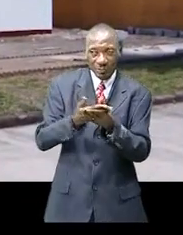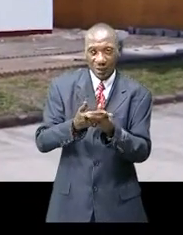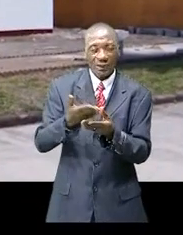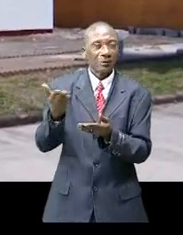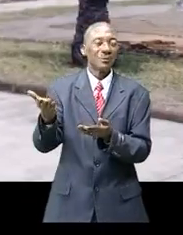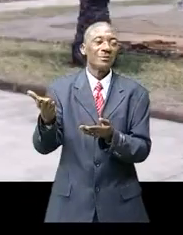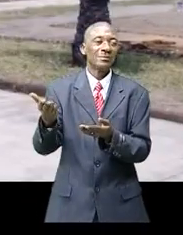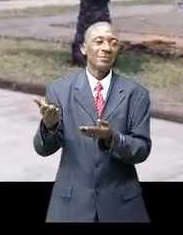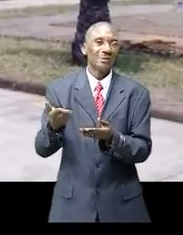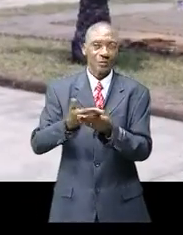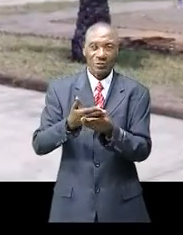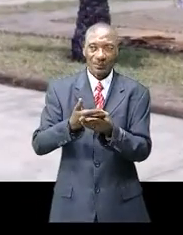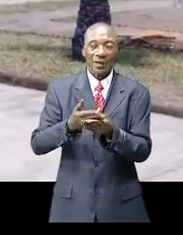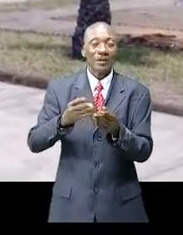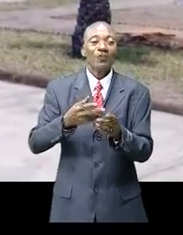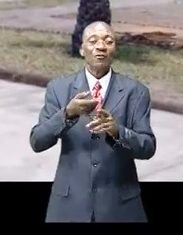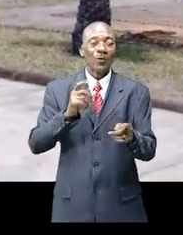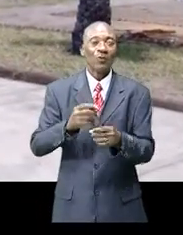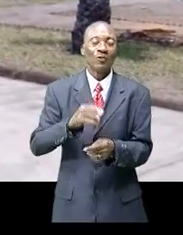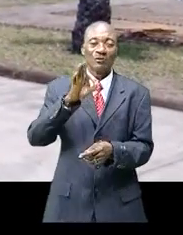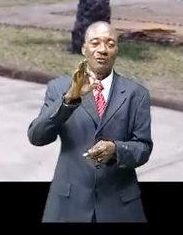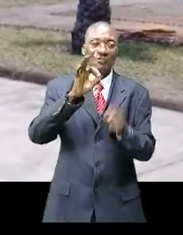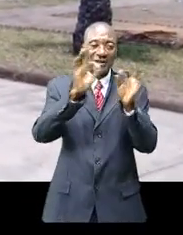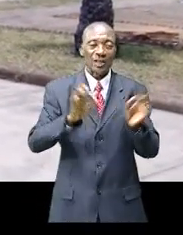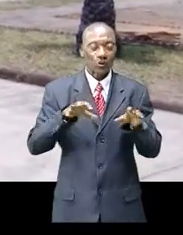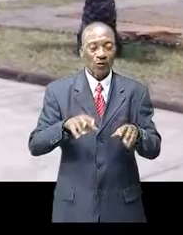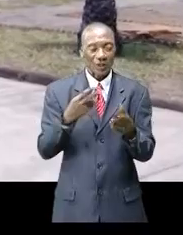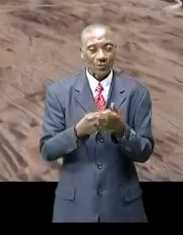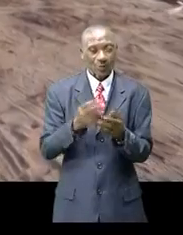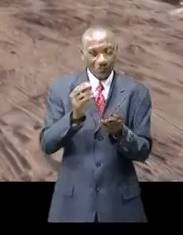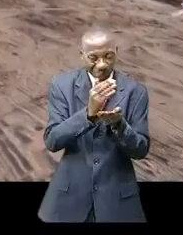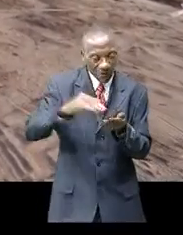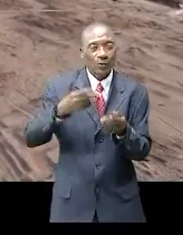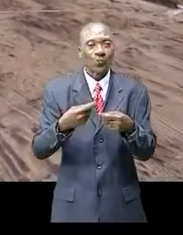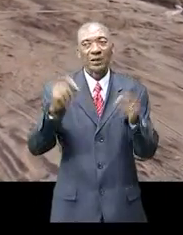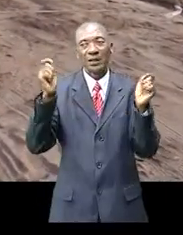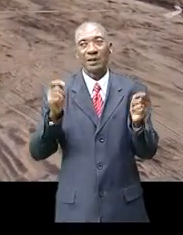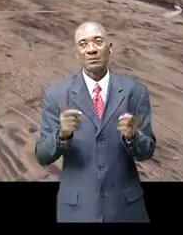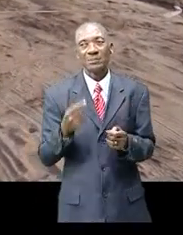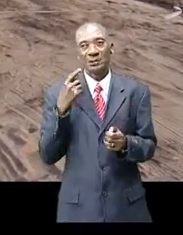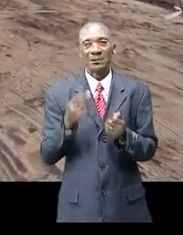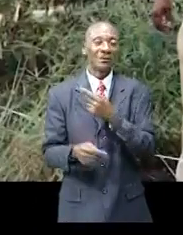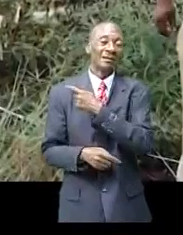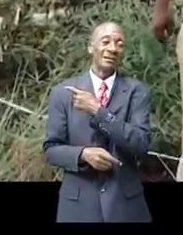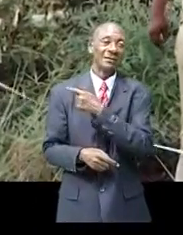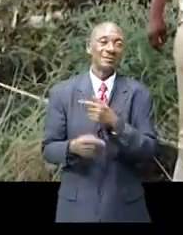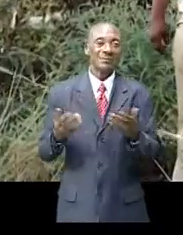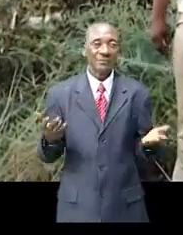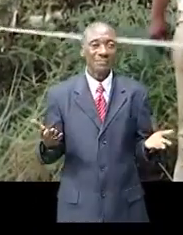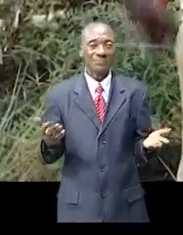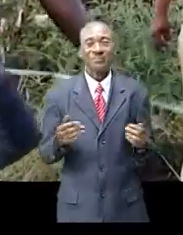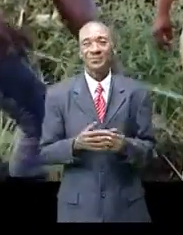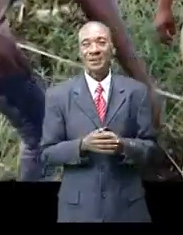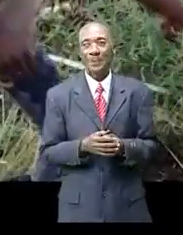en lui retirant une bonne partie de sa concession, ce qui explique la résistance des gardiens armés trouvés sur les lieux. Finalement,